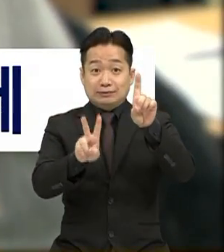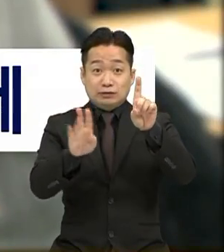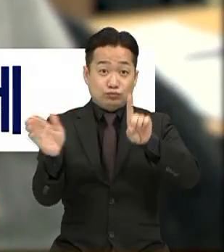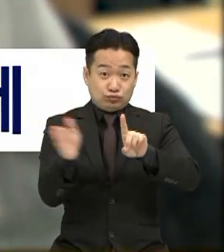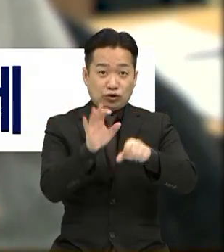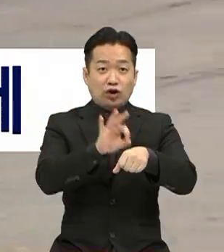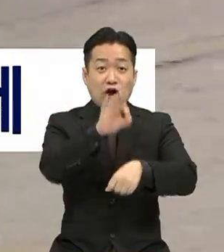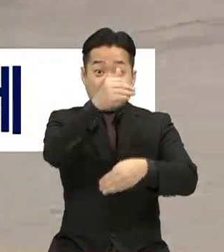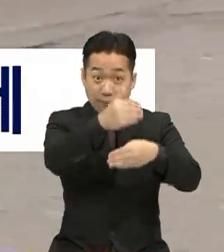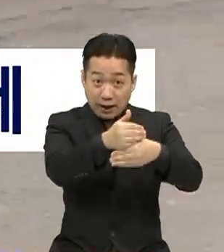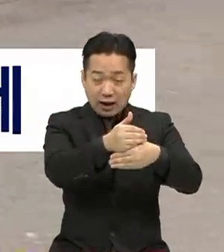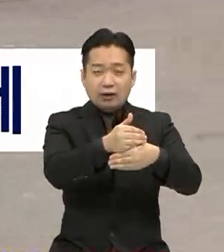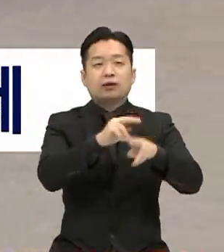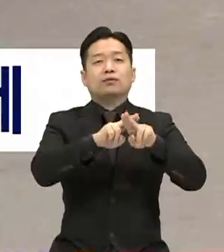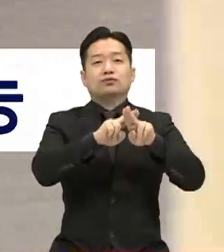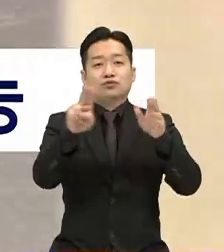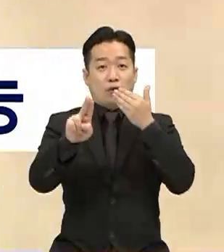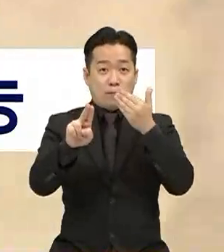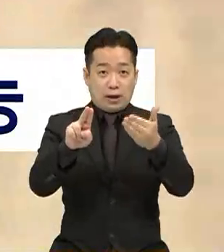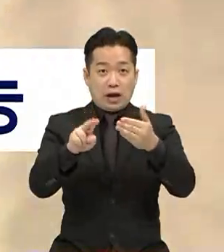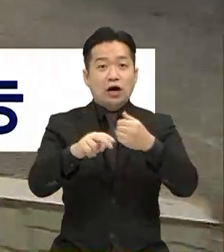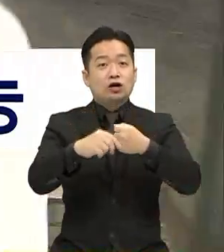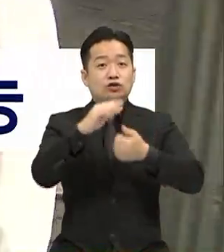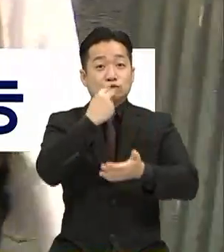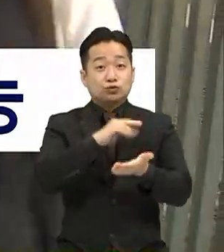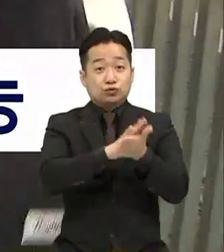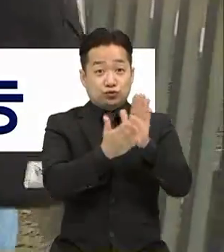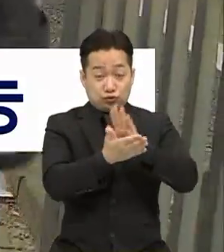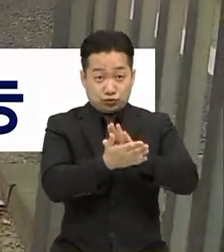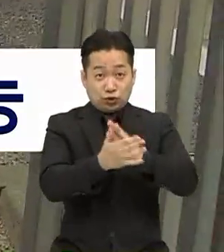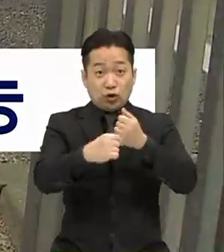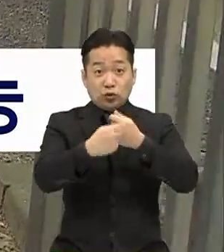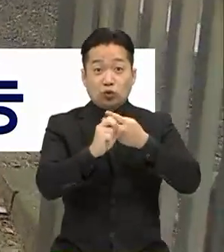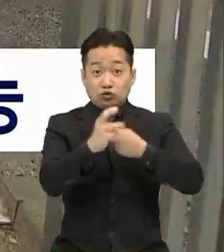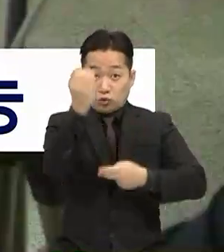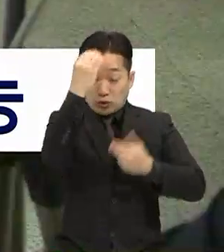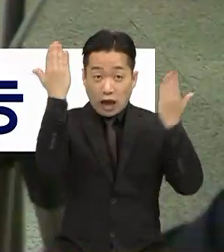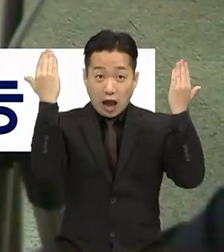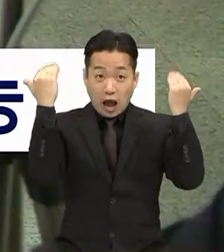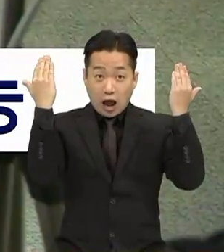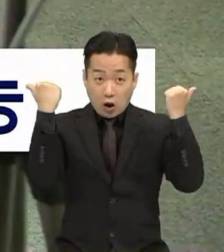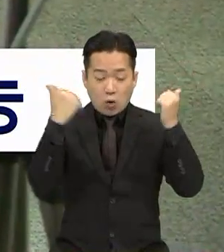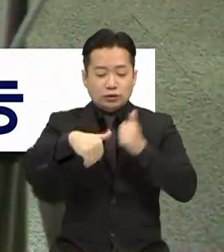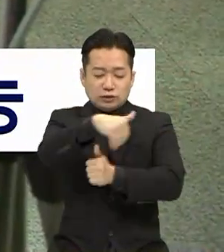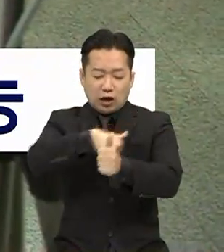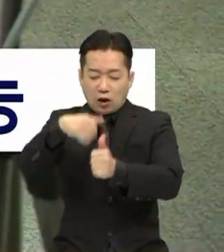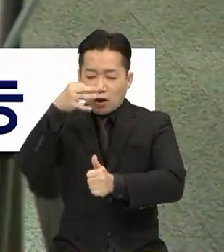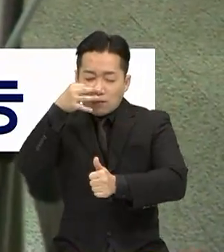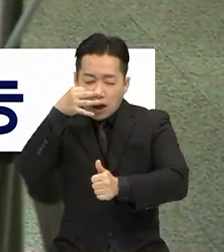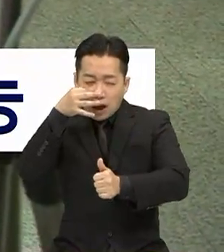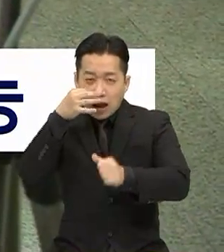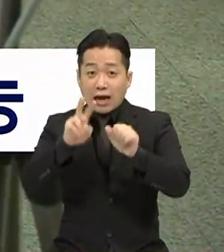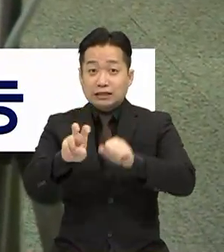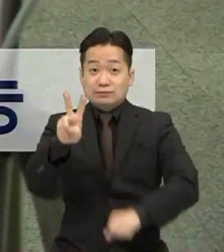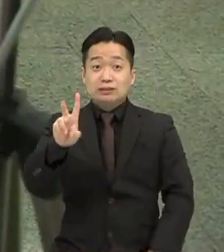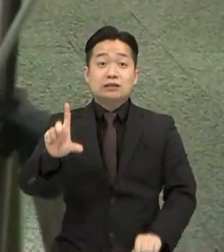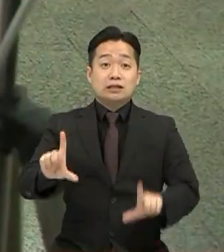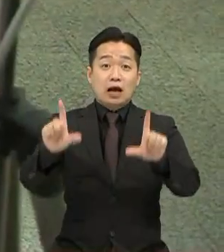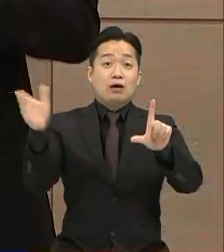풀립니다. 유치원과 초중고교도 다음 달 22일부터 방역 여건에 따라 전면 등교가